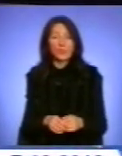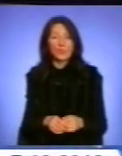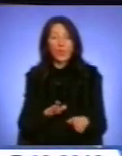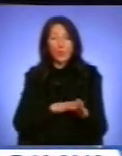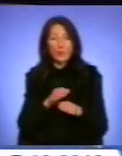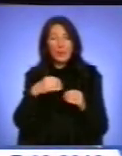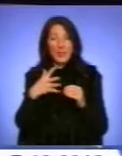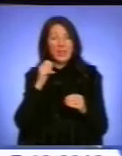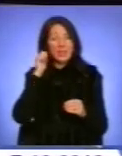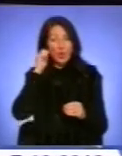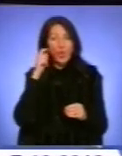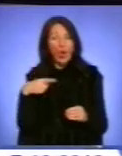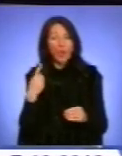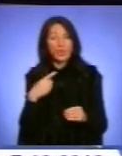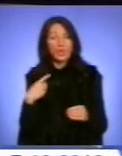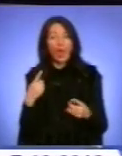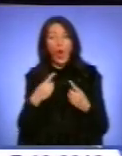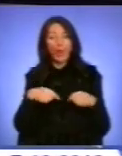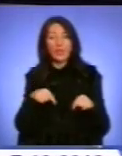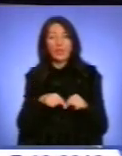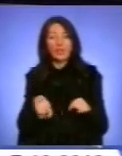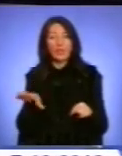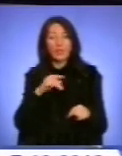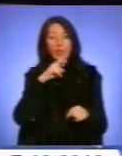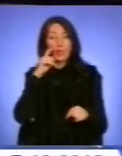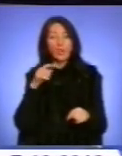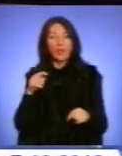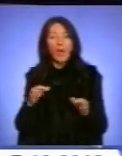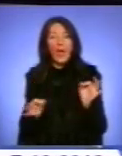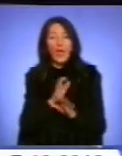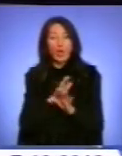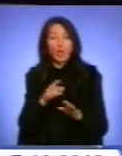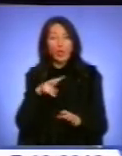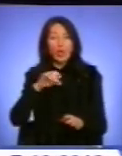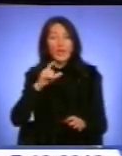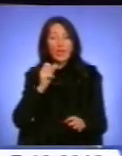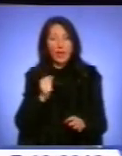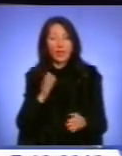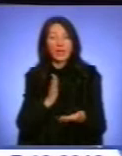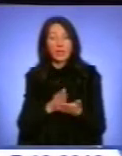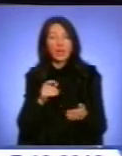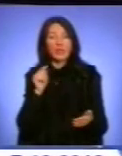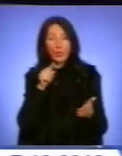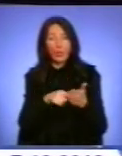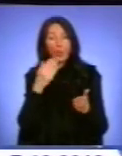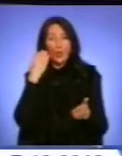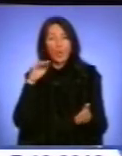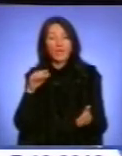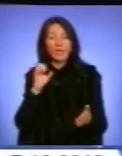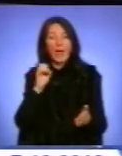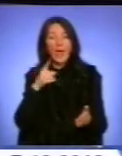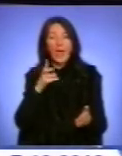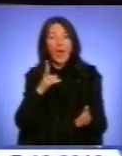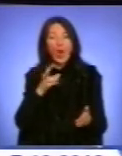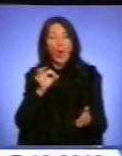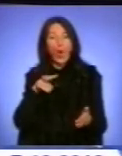Виповнюється 15 років обласній організації Всеукраїнської екологічної ліги, яка ставить собі за мету поліпшення екологічної ситуації в державі,